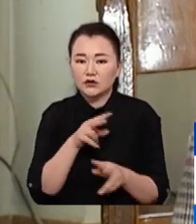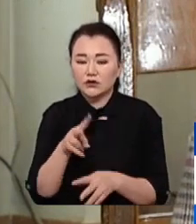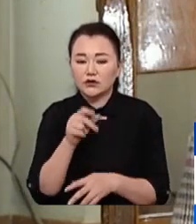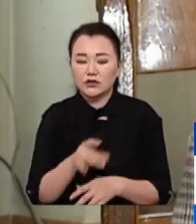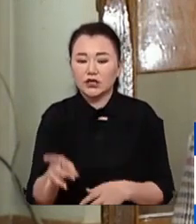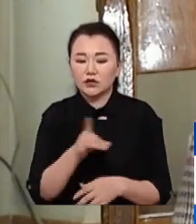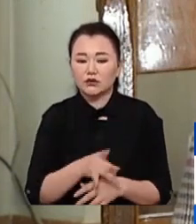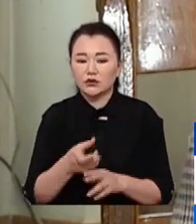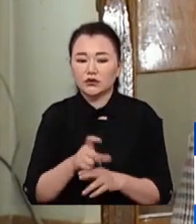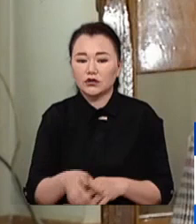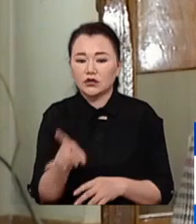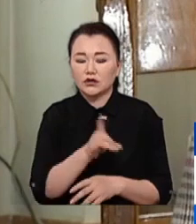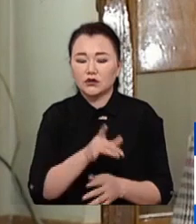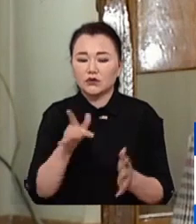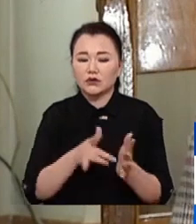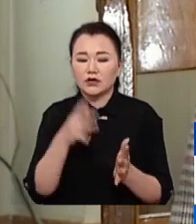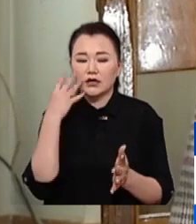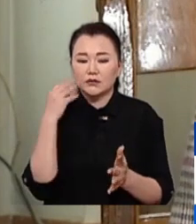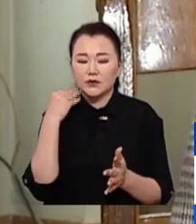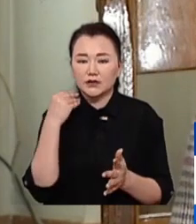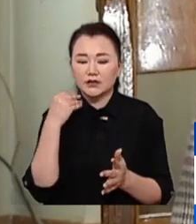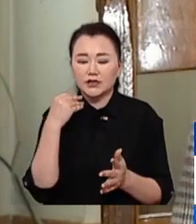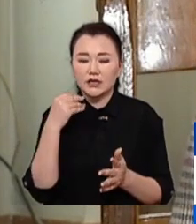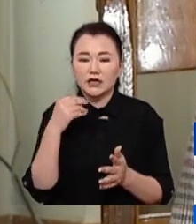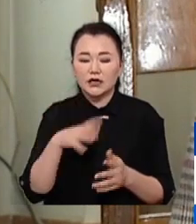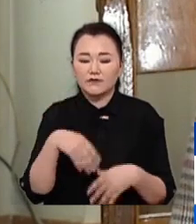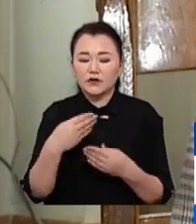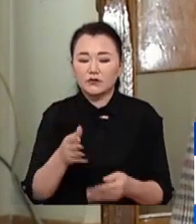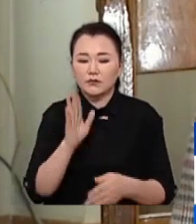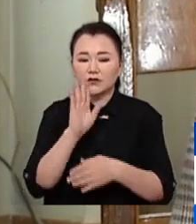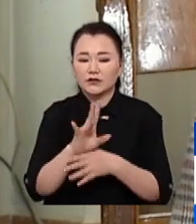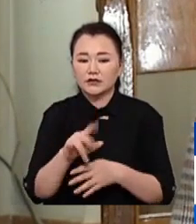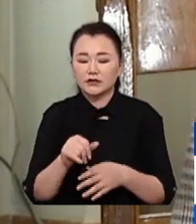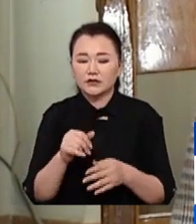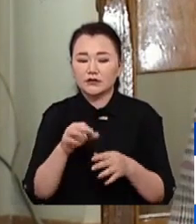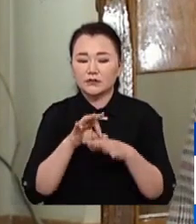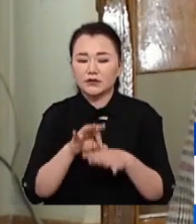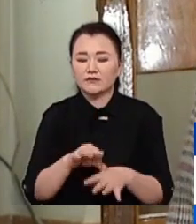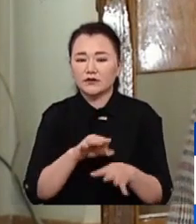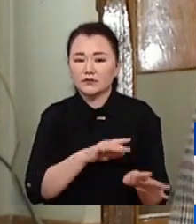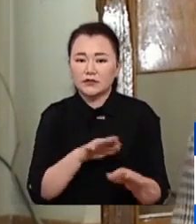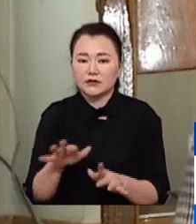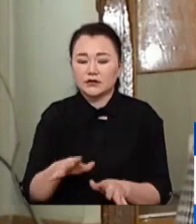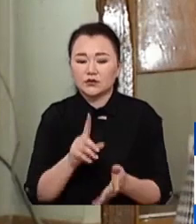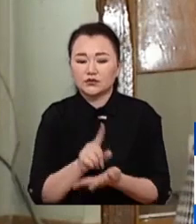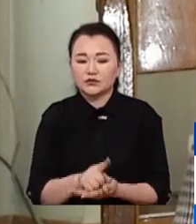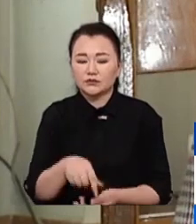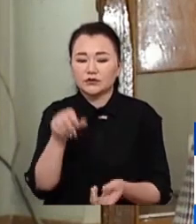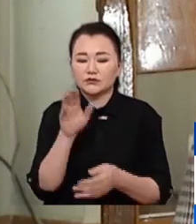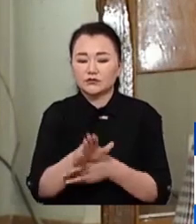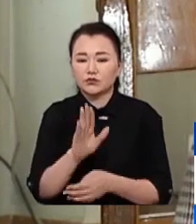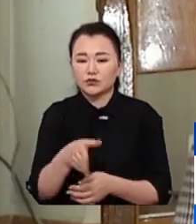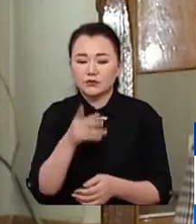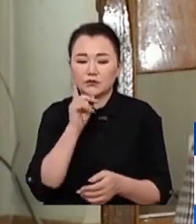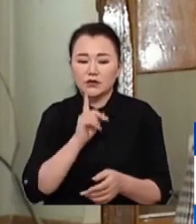есть в районах города Алматы, выдаются постановления на проведение соответствующих мероприятий. То есть о